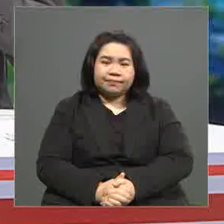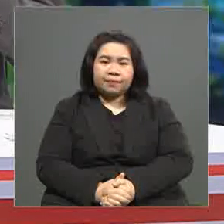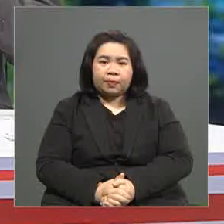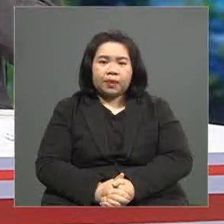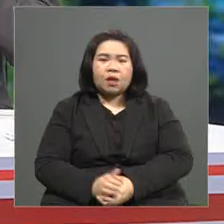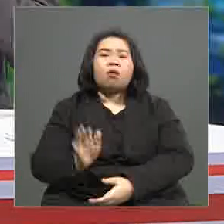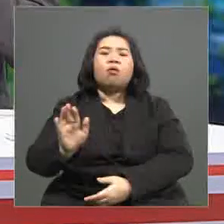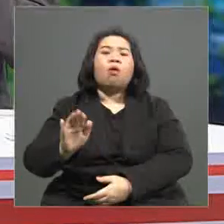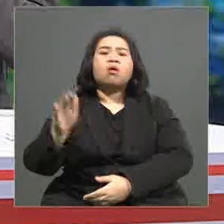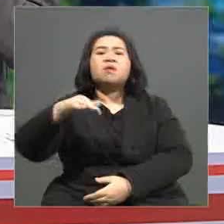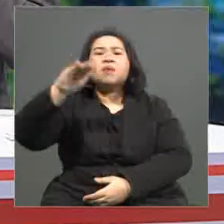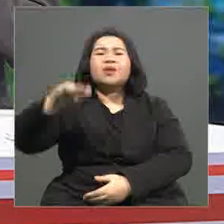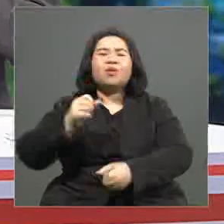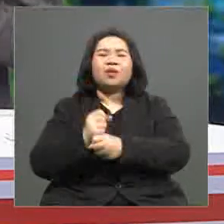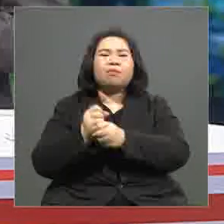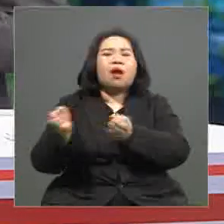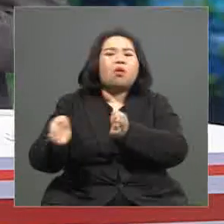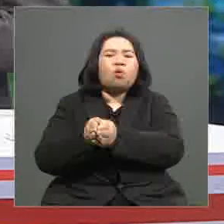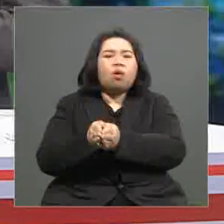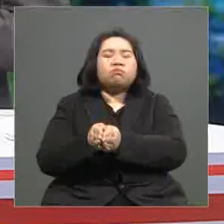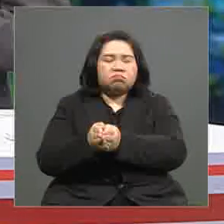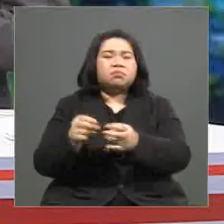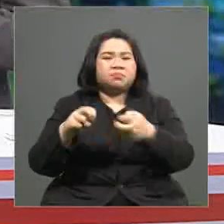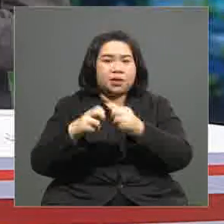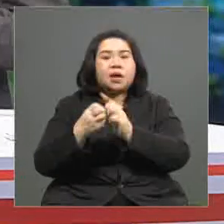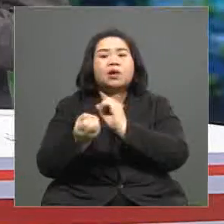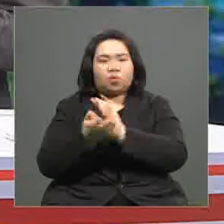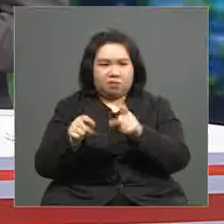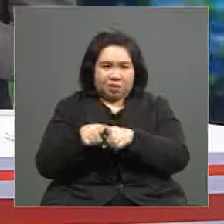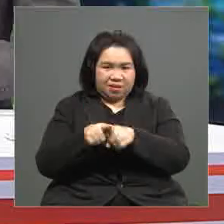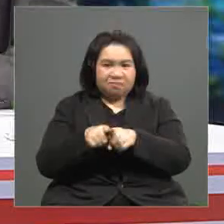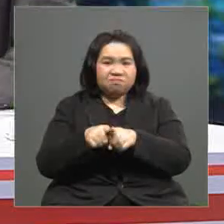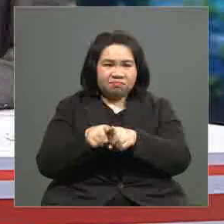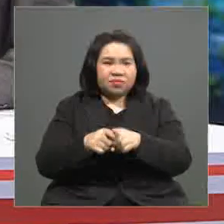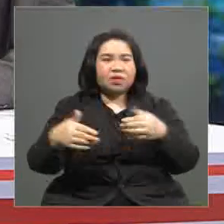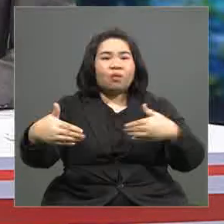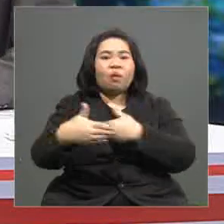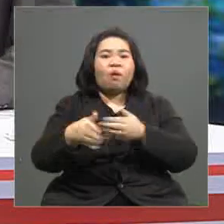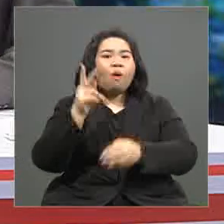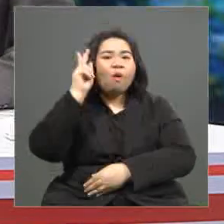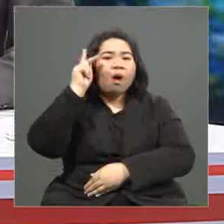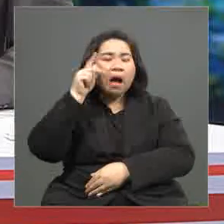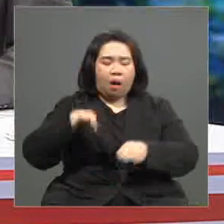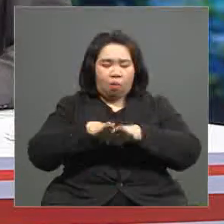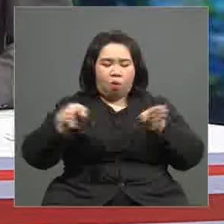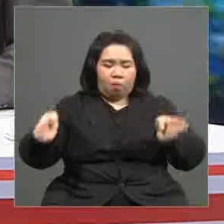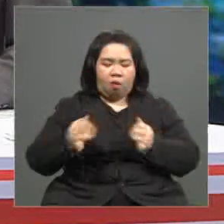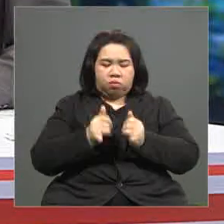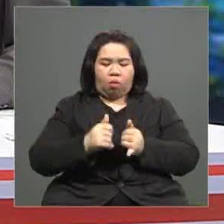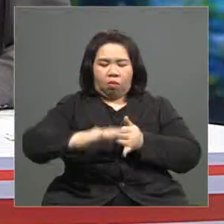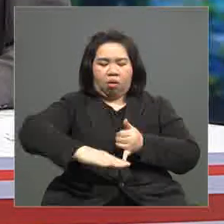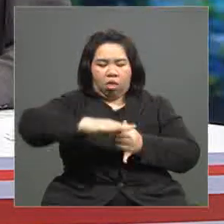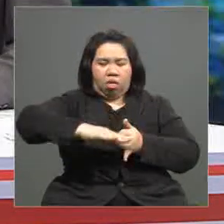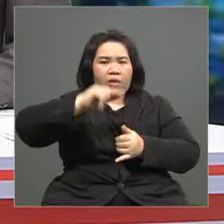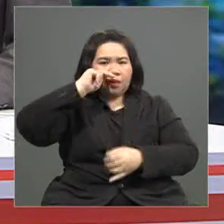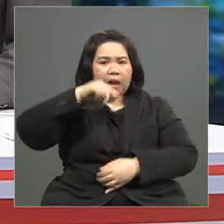เรากรมประชาสัมพันธ์ก็ได้รับผลกระทบอย่างที่บอกไปห้องอ่านข่าวอ่ะน้ำขึ้นมาถึงโต๊ะอ่านข่าวแบบเ